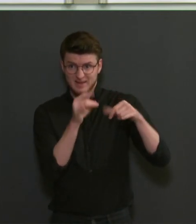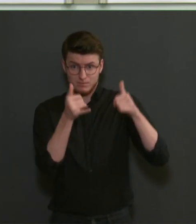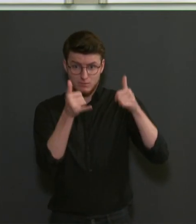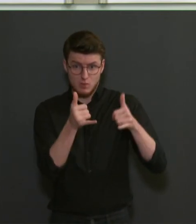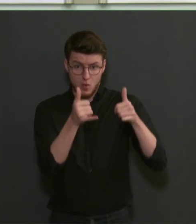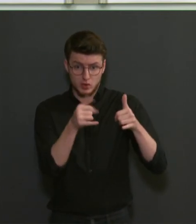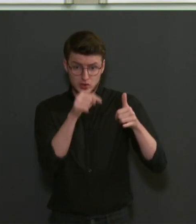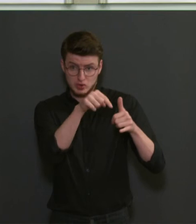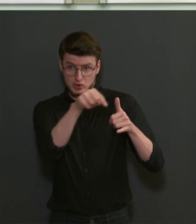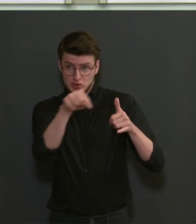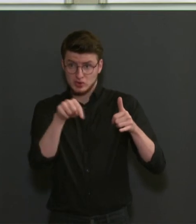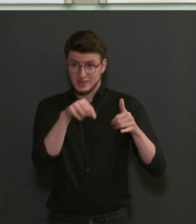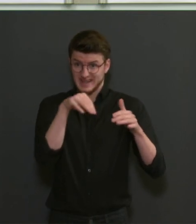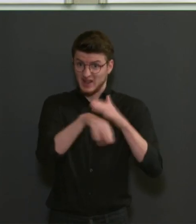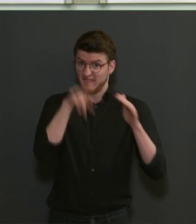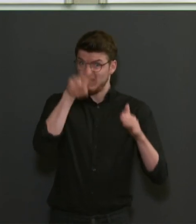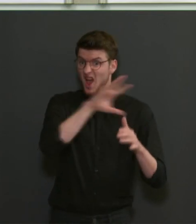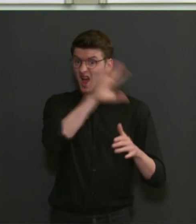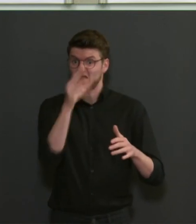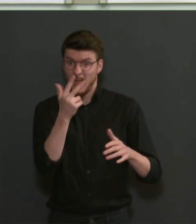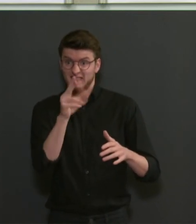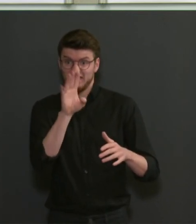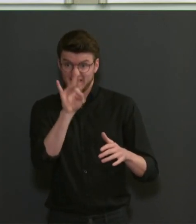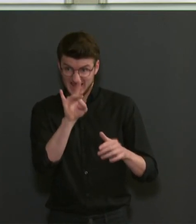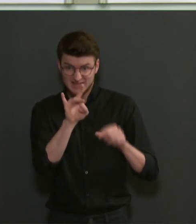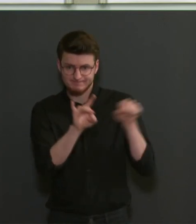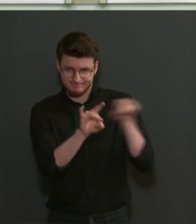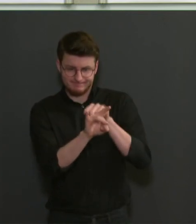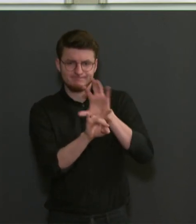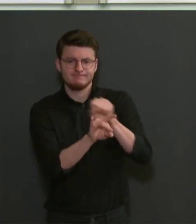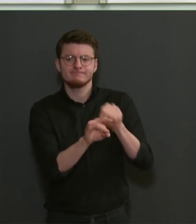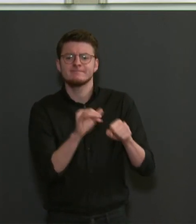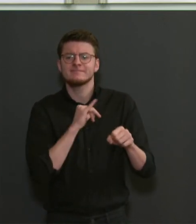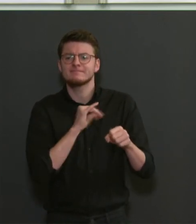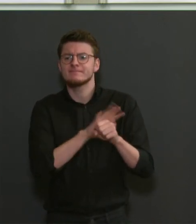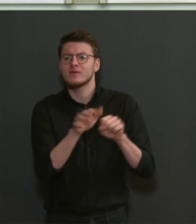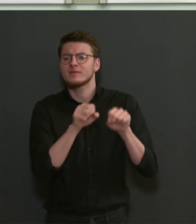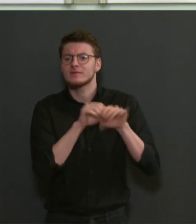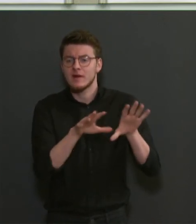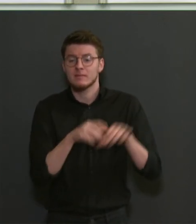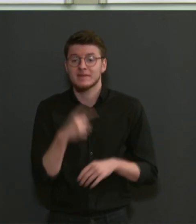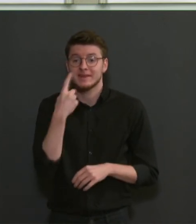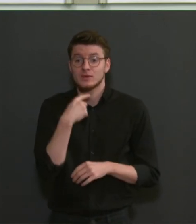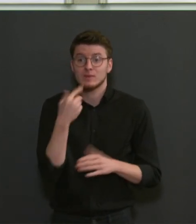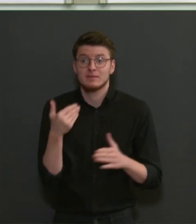woonzorgcentra een COVID-besmetting. De week ervoor waren dat er 25.